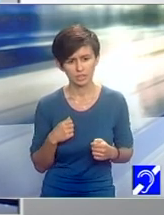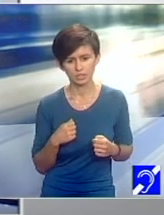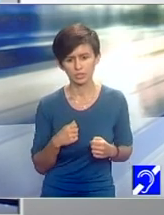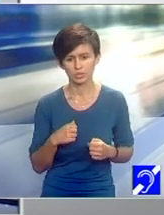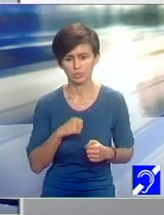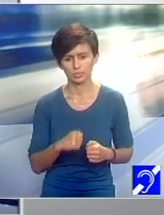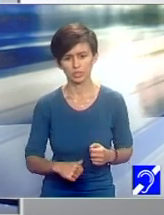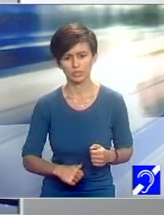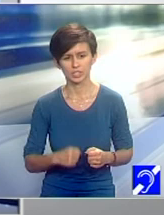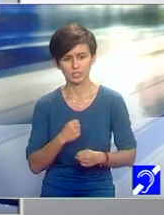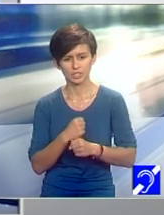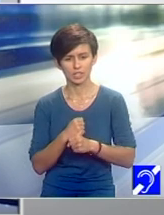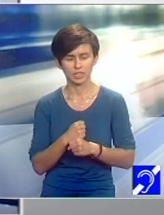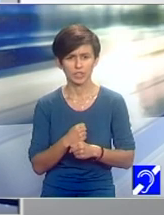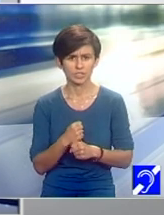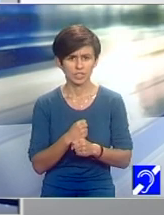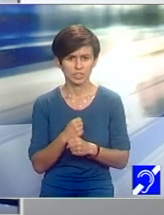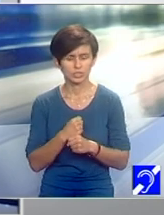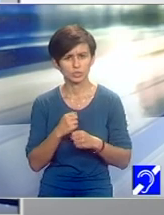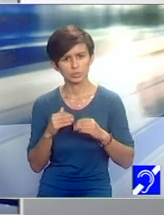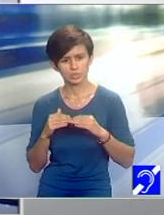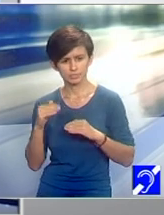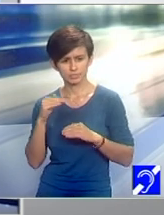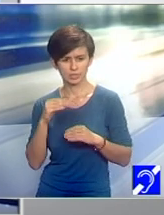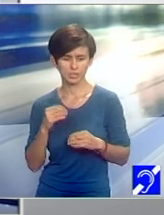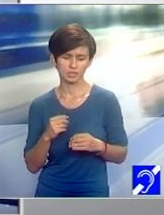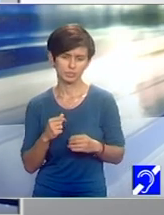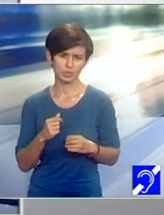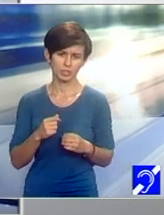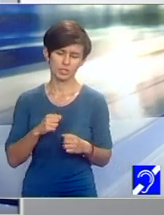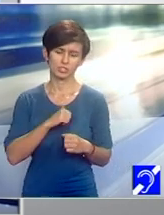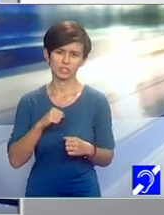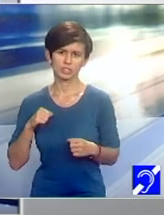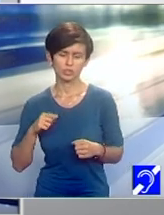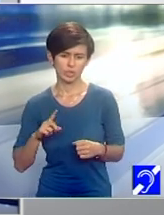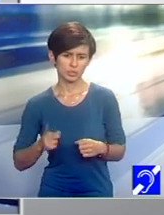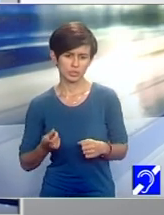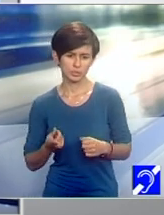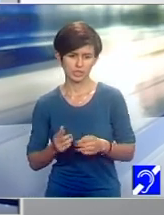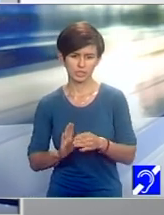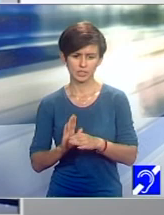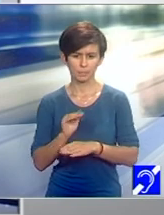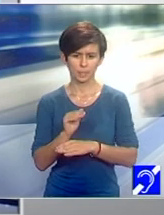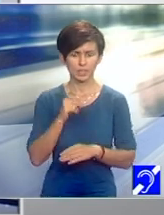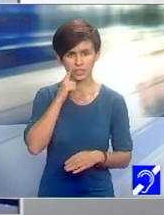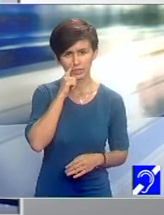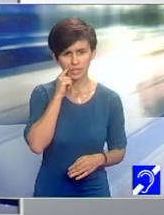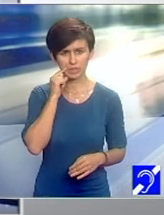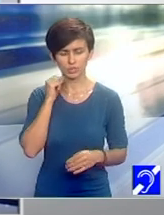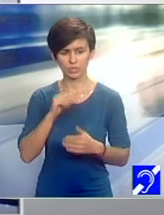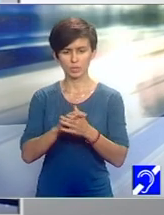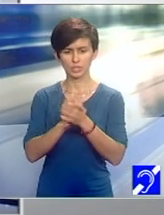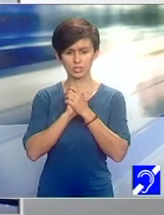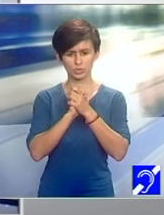face studii superioare singura posibilitate de a deveni un om de succes. Și asta